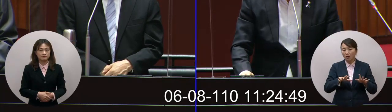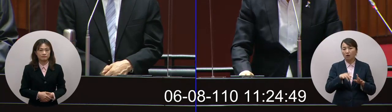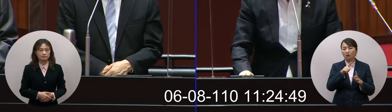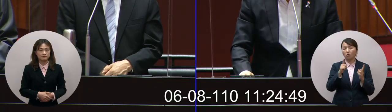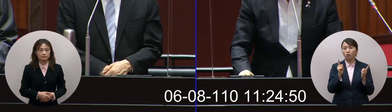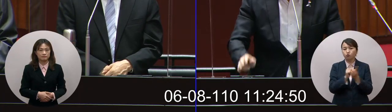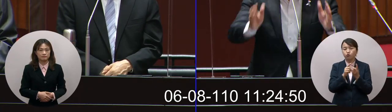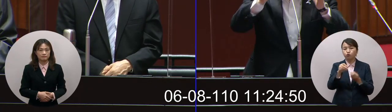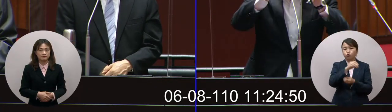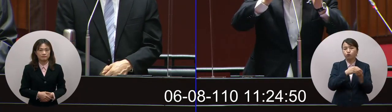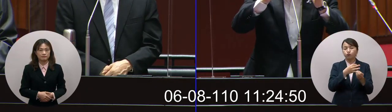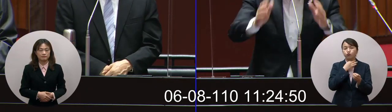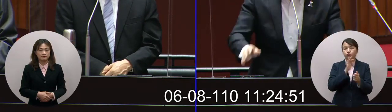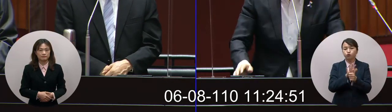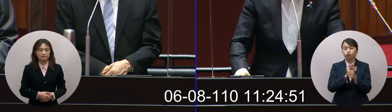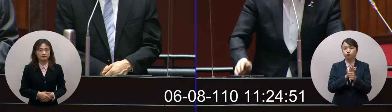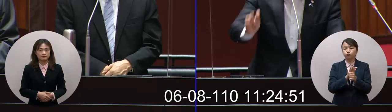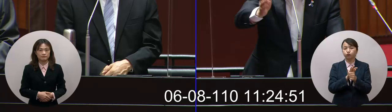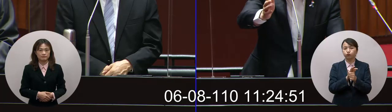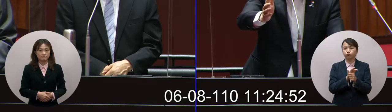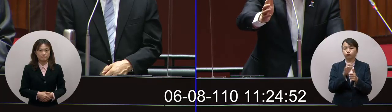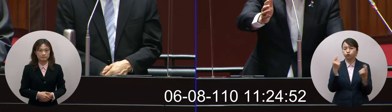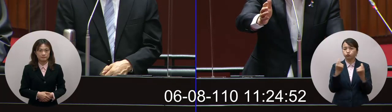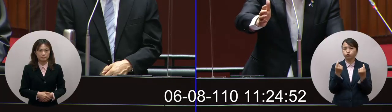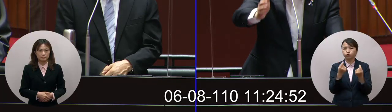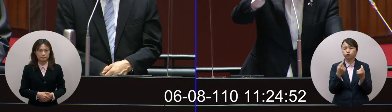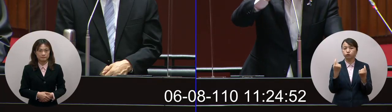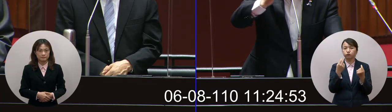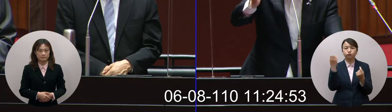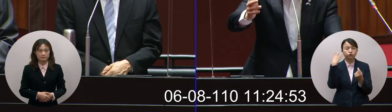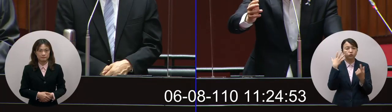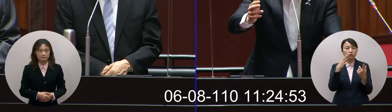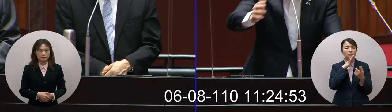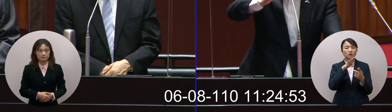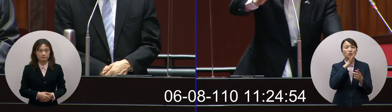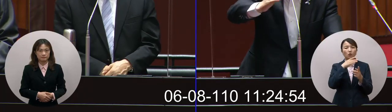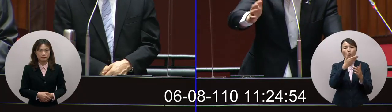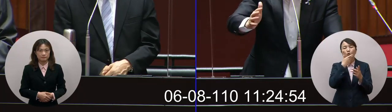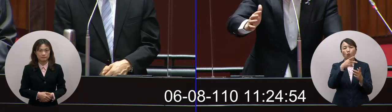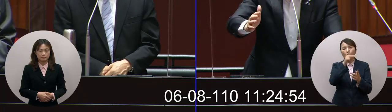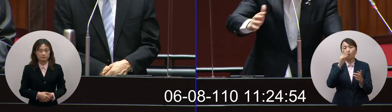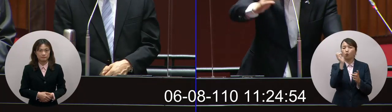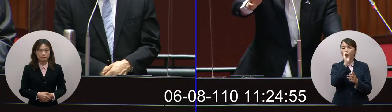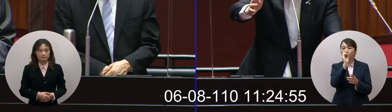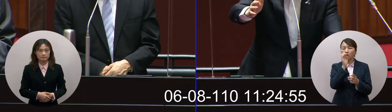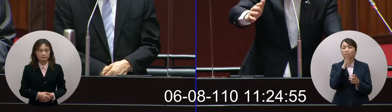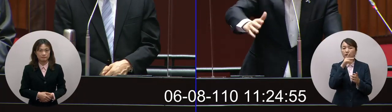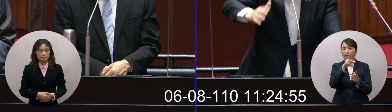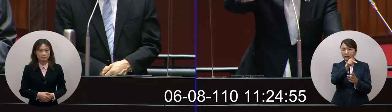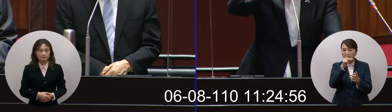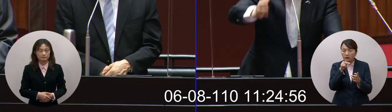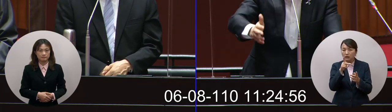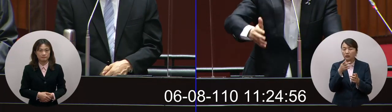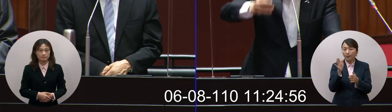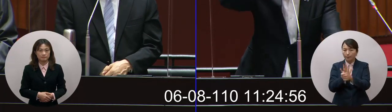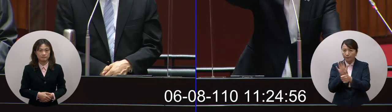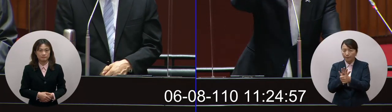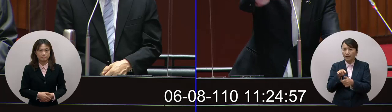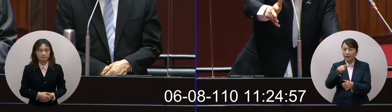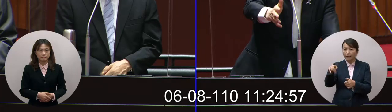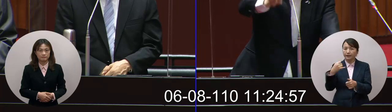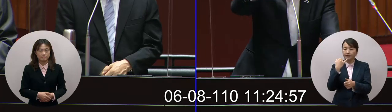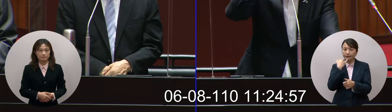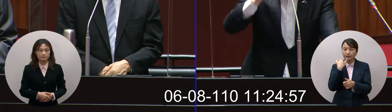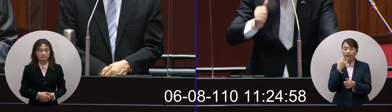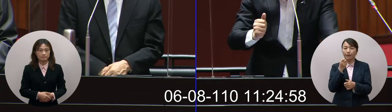哈纾困哈，还有一个 good money， 就是讲简单讲，就是无息贷款。嘿，无息贷款不是哪样借你钱，是帮助伊买